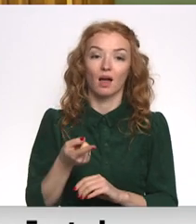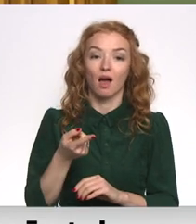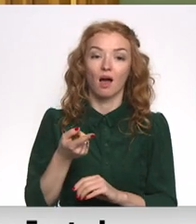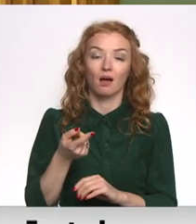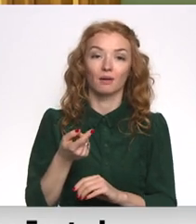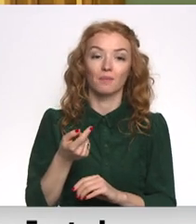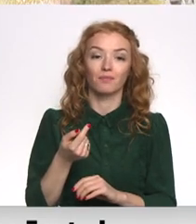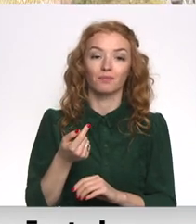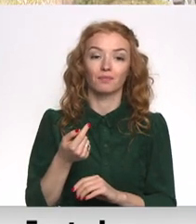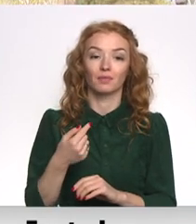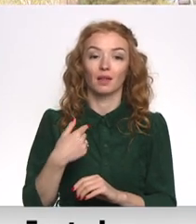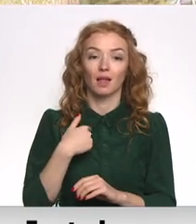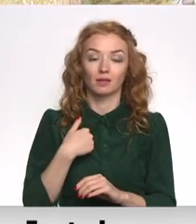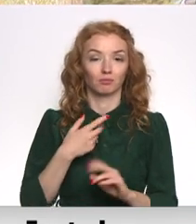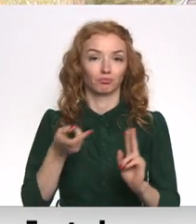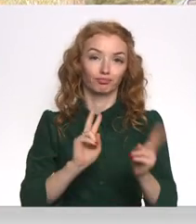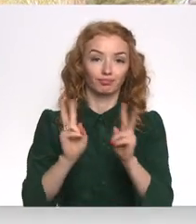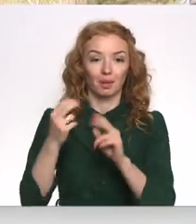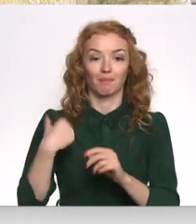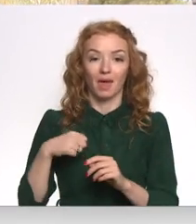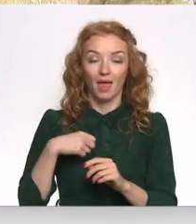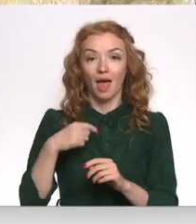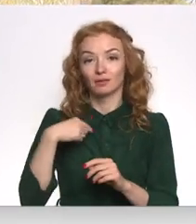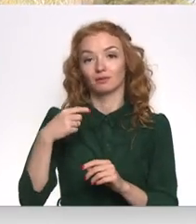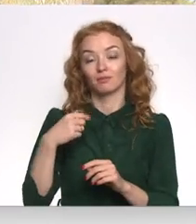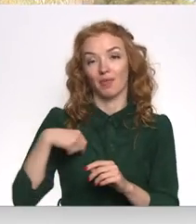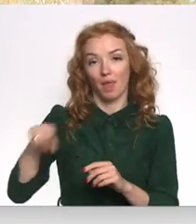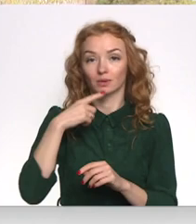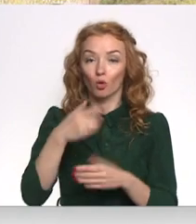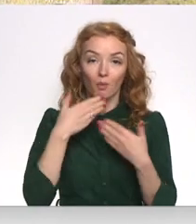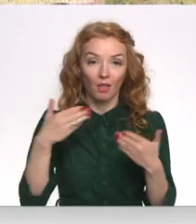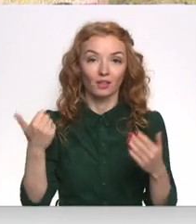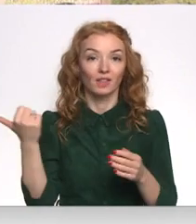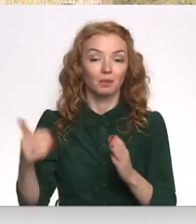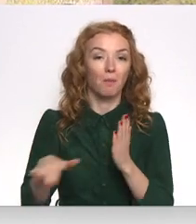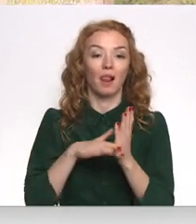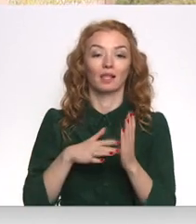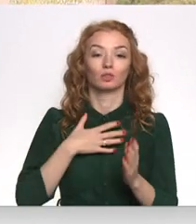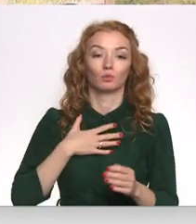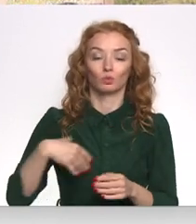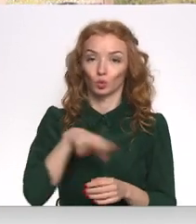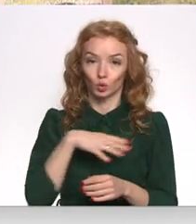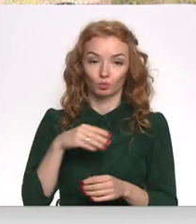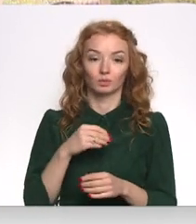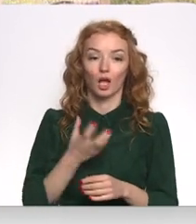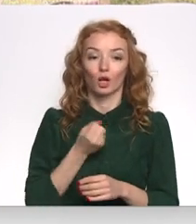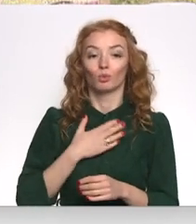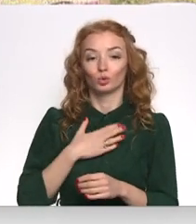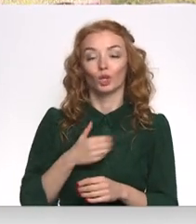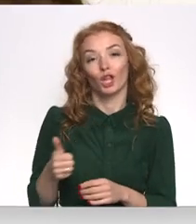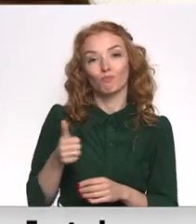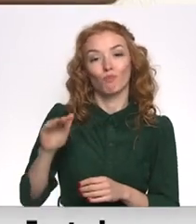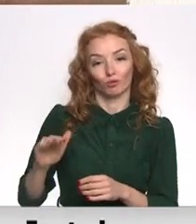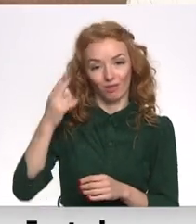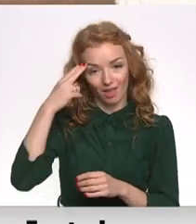Es frizēru palīdzēsim LV meitenes, jo tādā veidā es pateicos viņām, jo viņas palīdz ļoti daudz mums ar mūsu īpašo